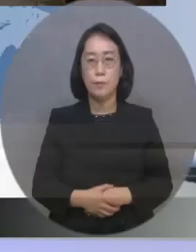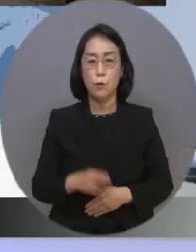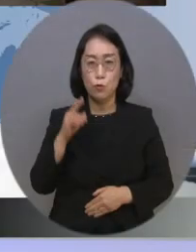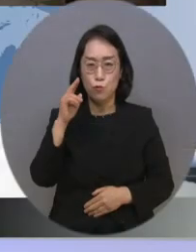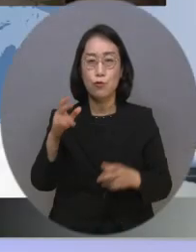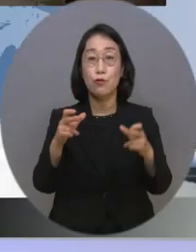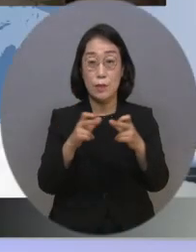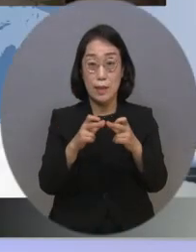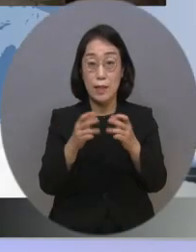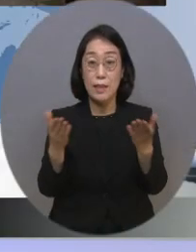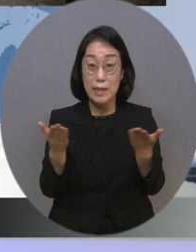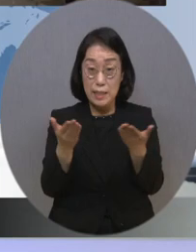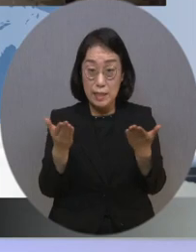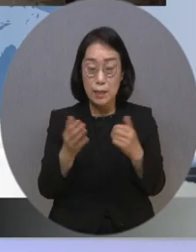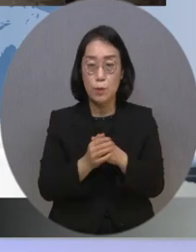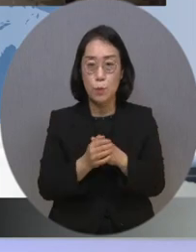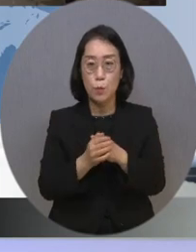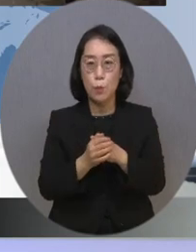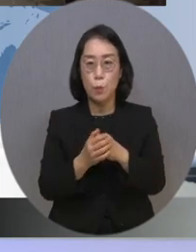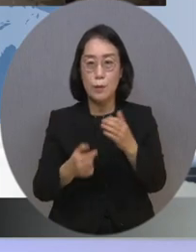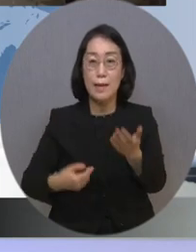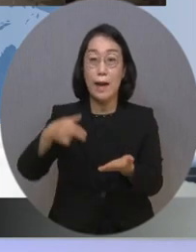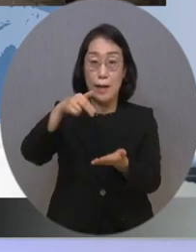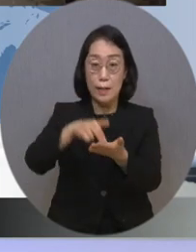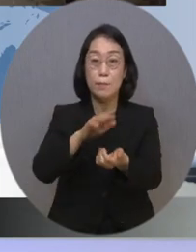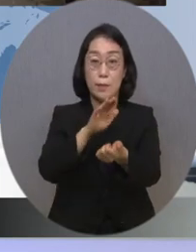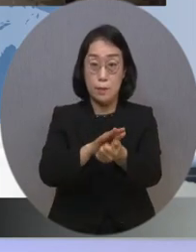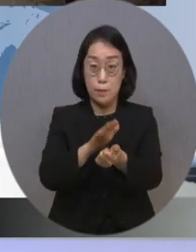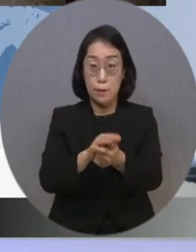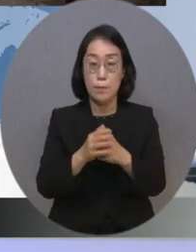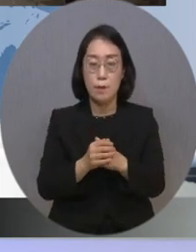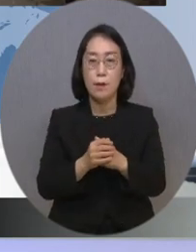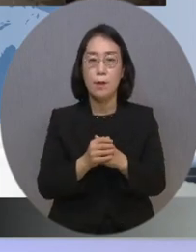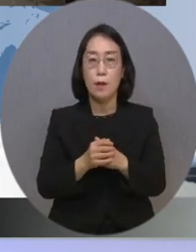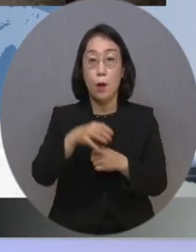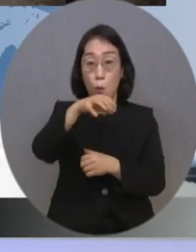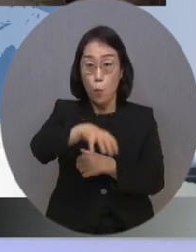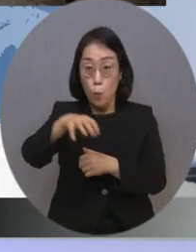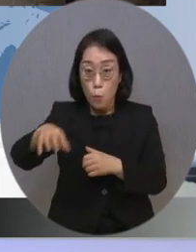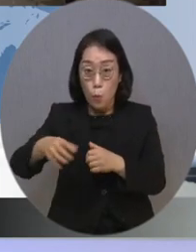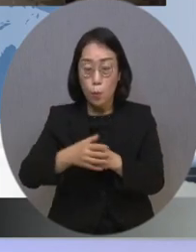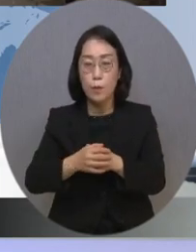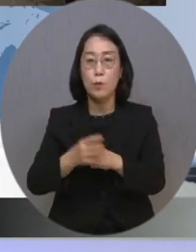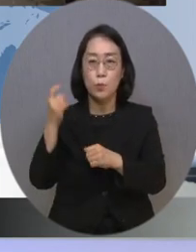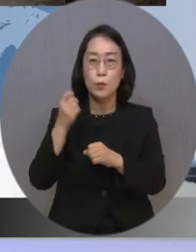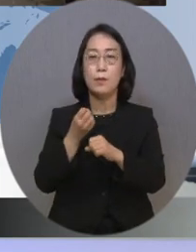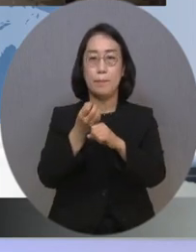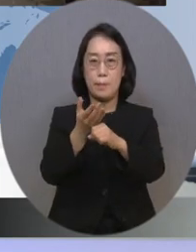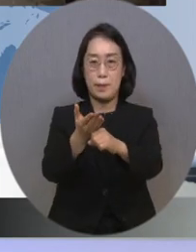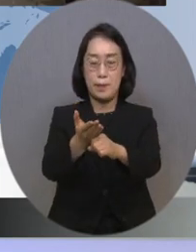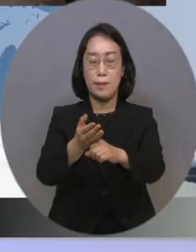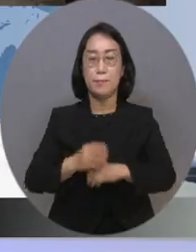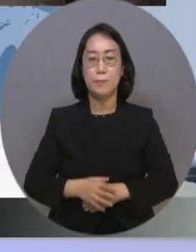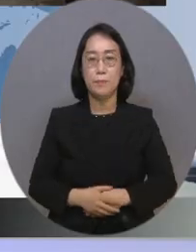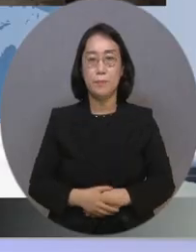중증장애인의 직업재활과 자립을 지원하는 장애인 재활사업장에 정우선 기자가 다녀왔습니다.